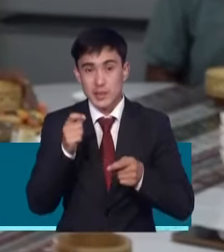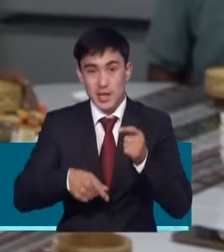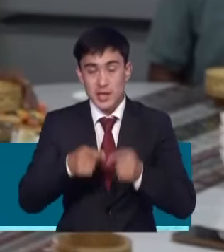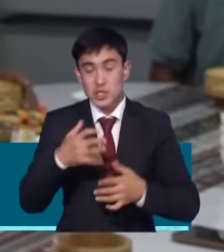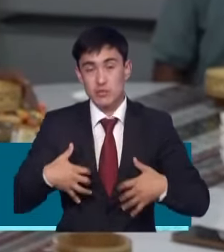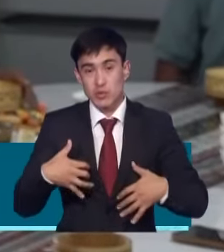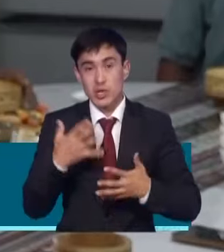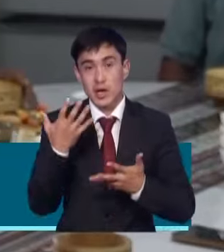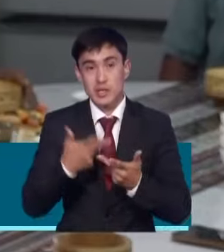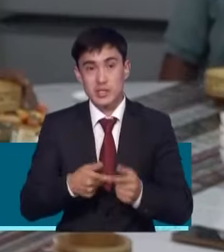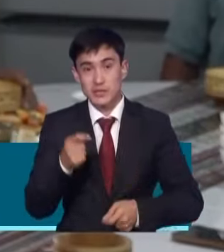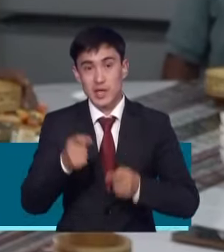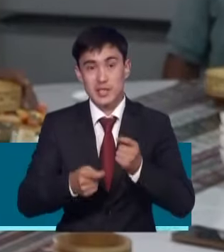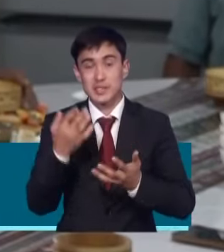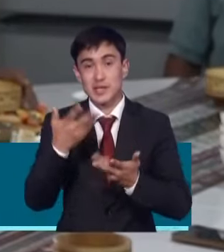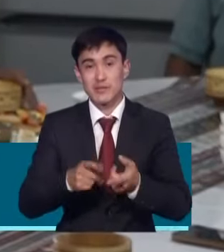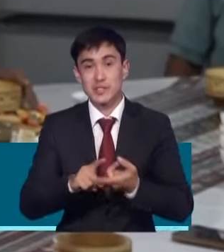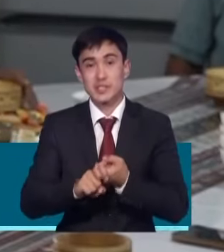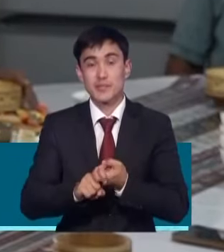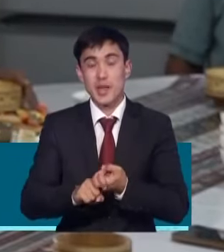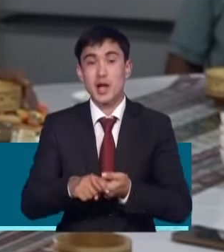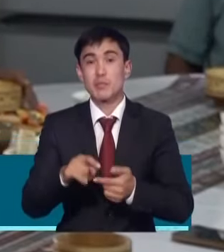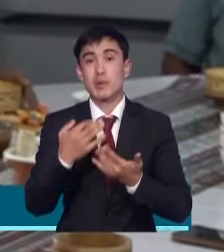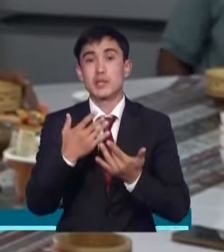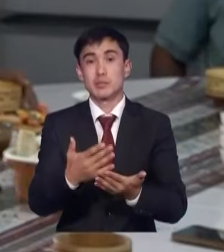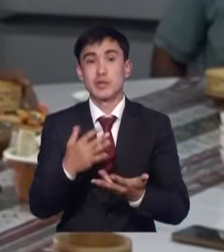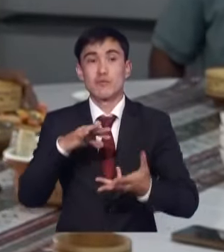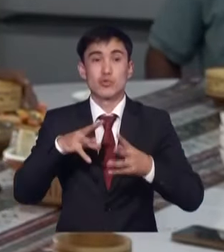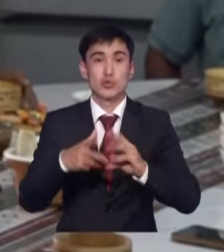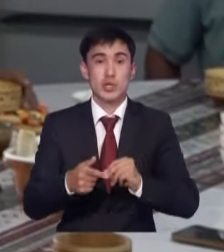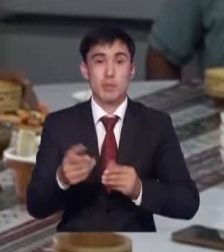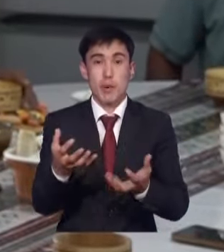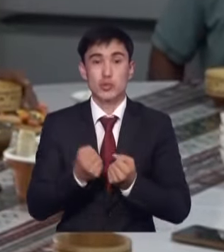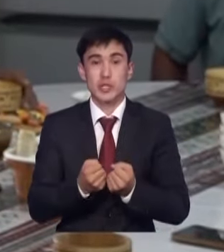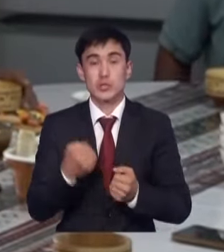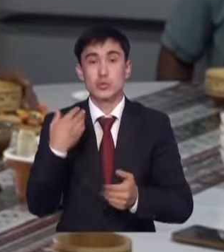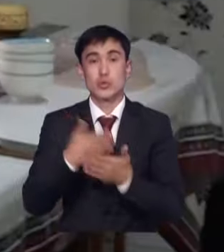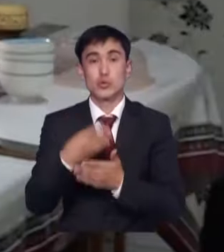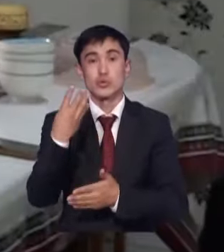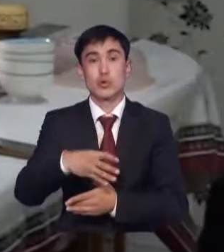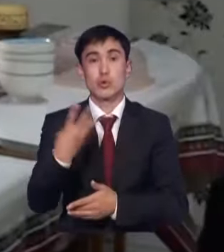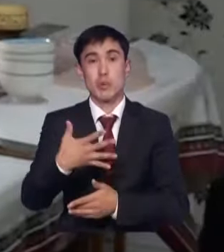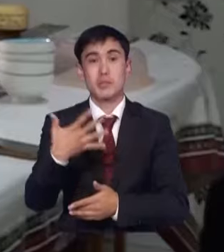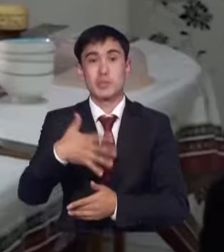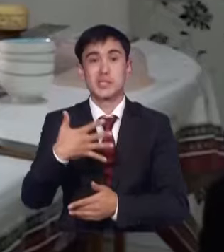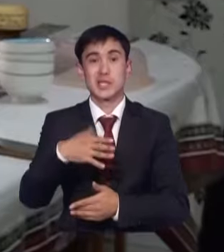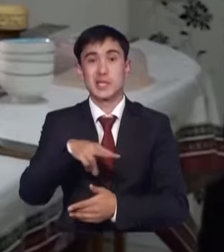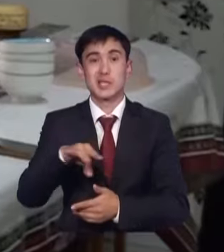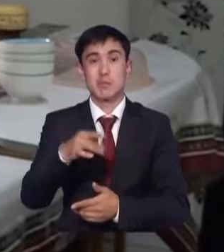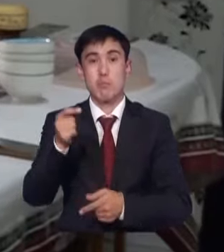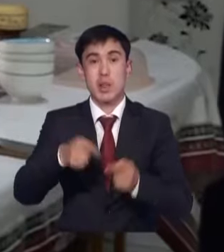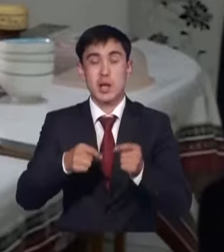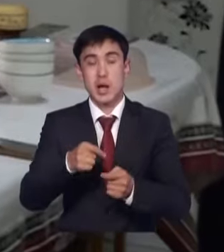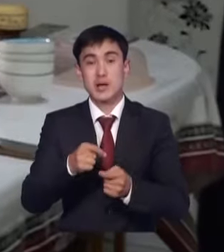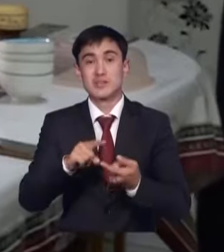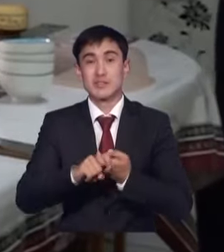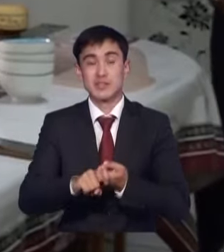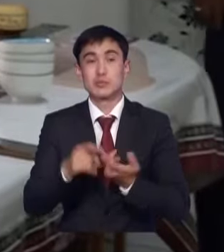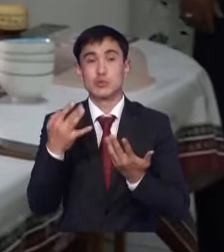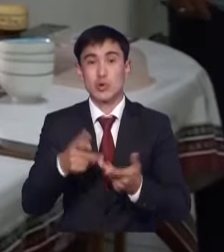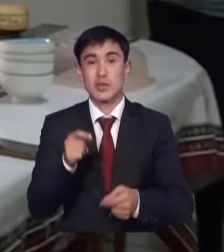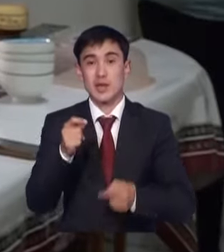животных. Количество доения зависит от текущих потребностей. В результате мы получаем до 40-50 литров молока в зависимости от того,